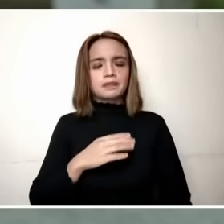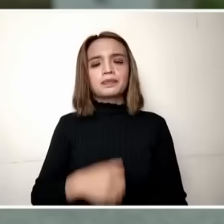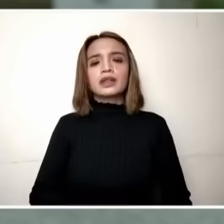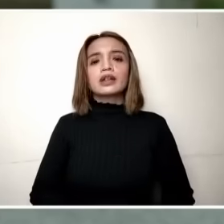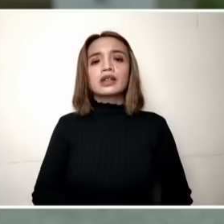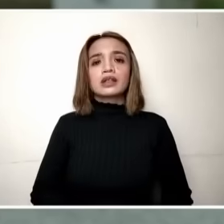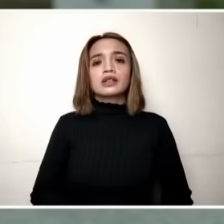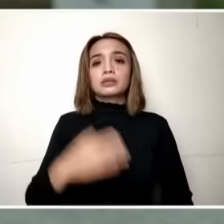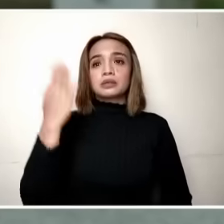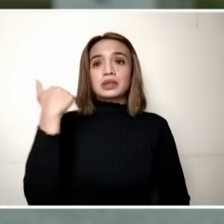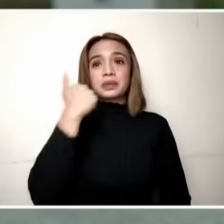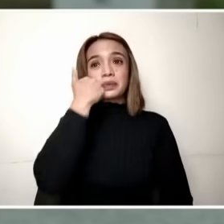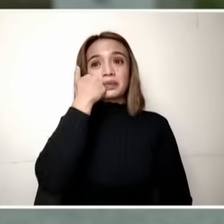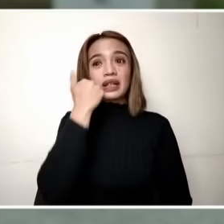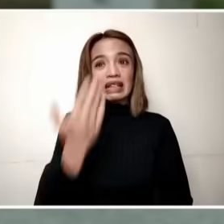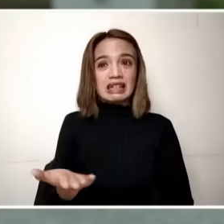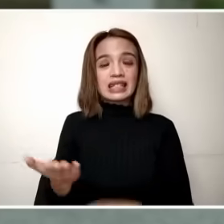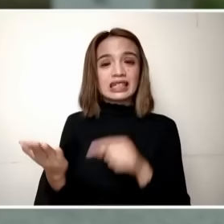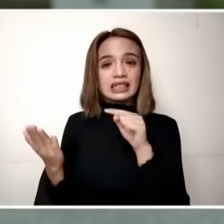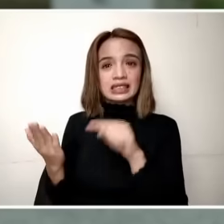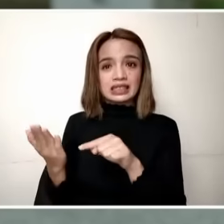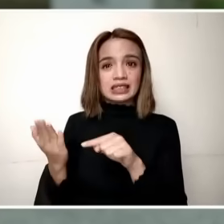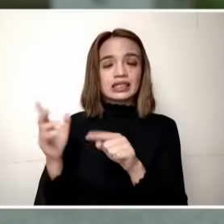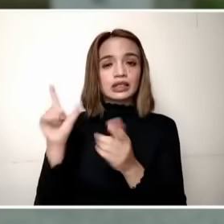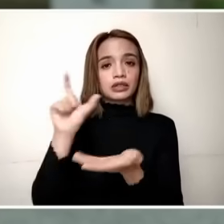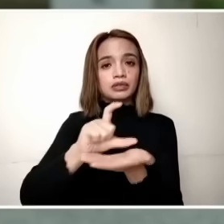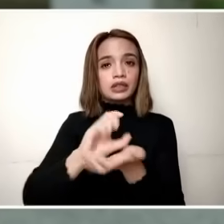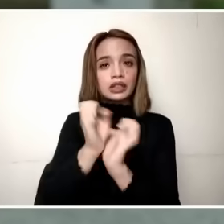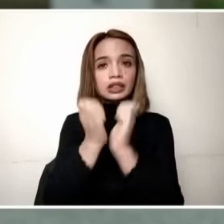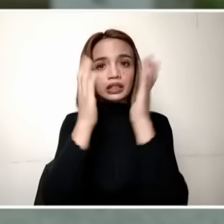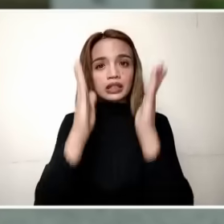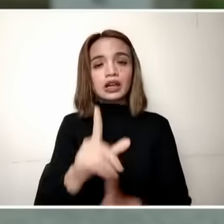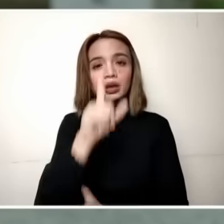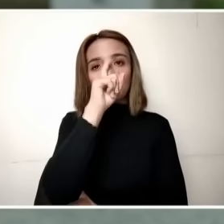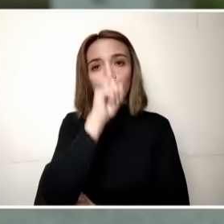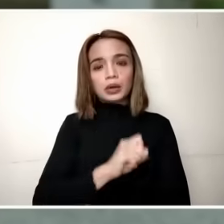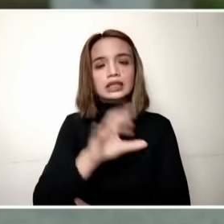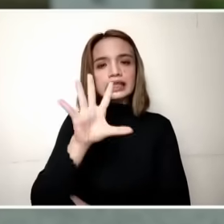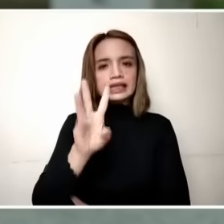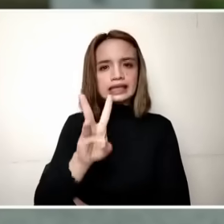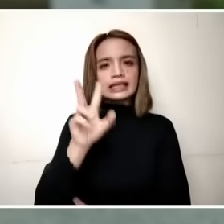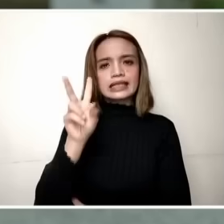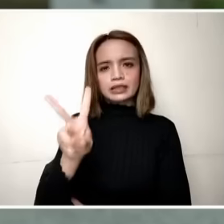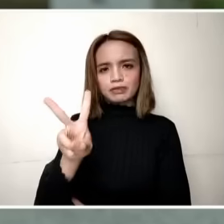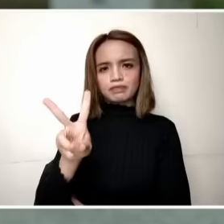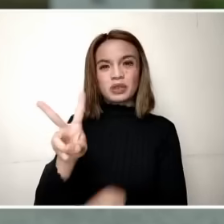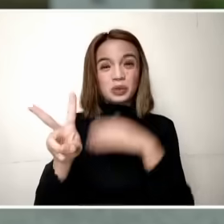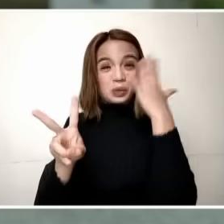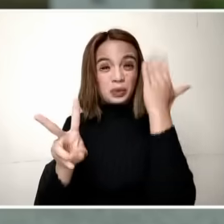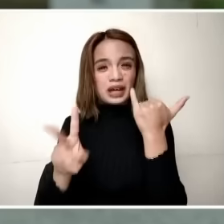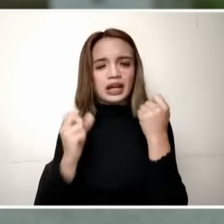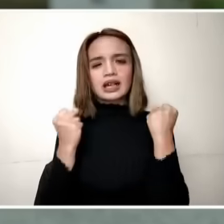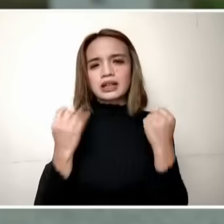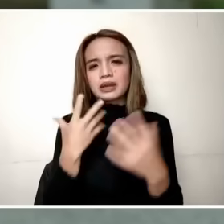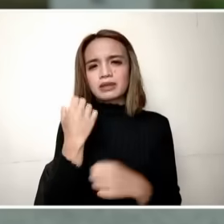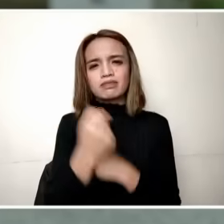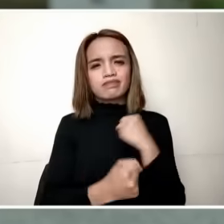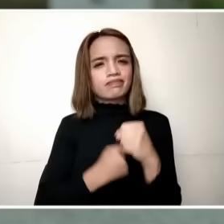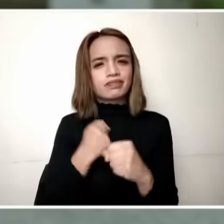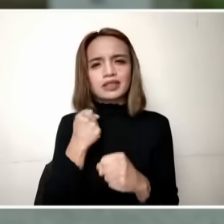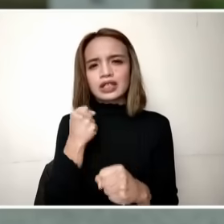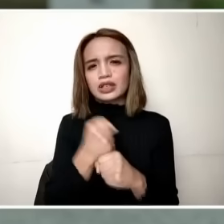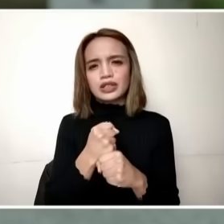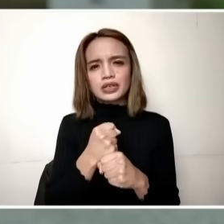dating Agence France-Presse photo editor nitong Sabado sa edad na 62 matapos ang ilang taong pakikipaglaban sa